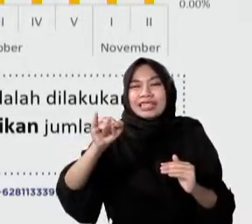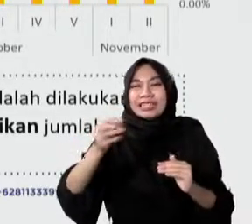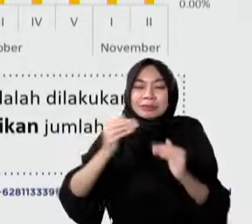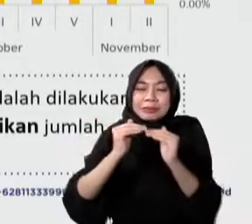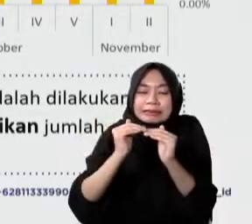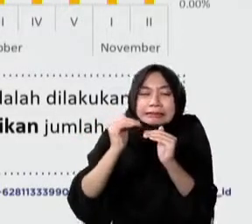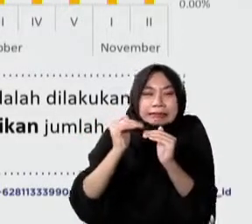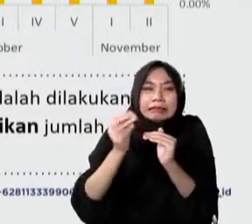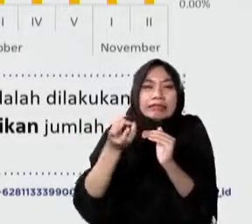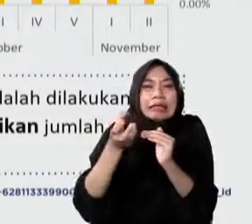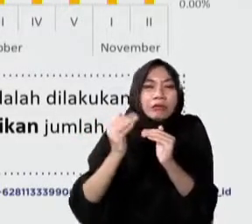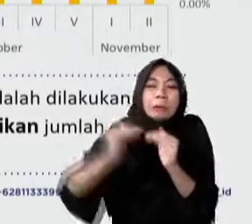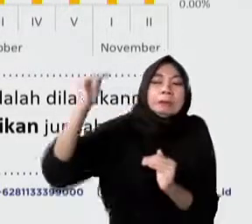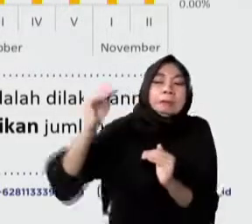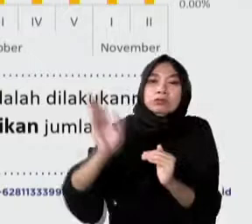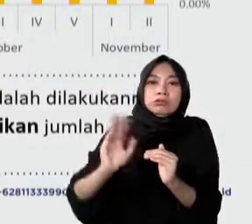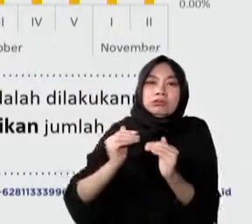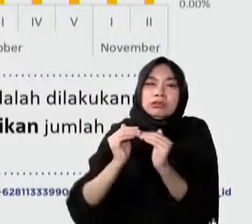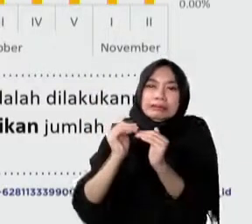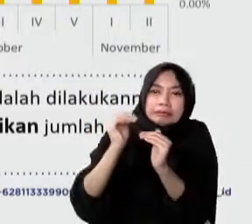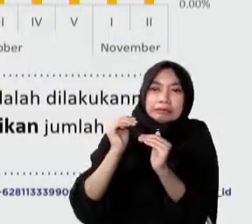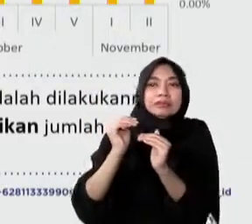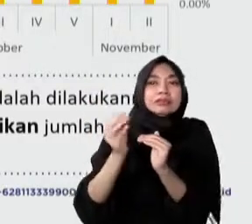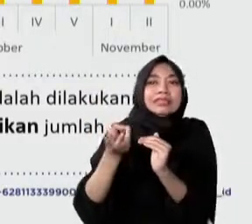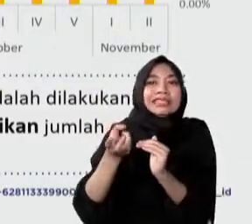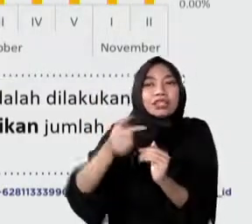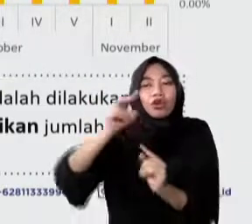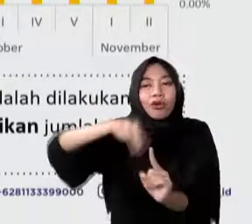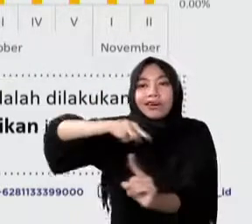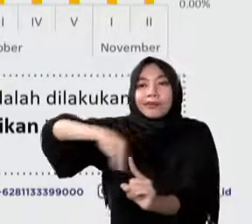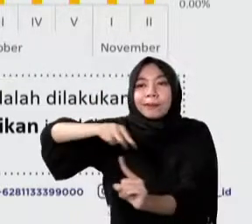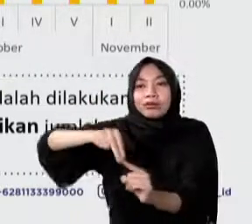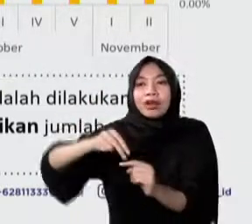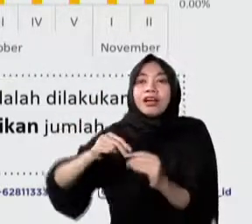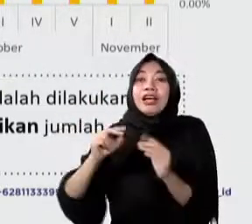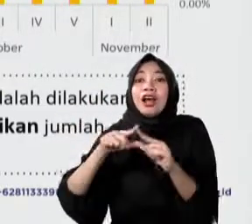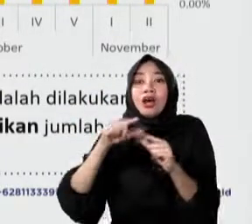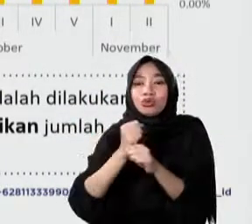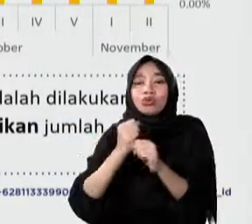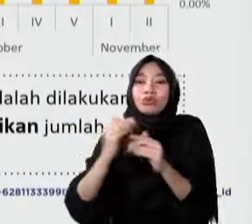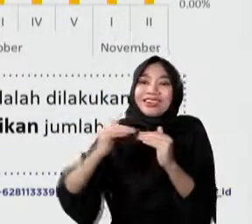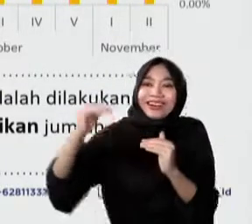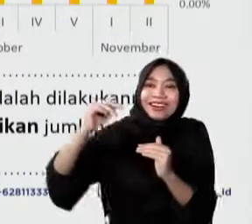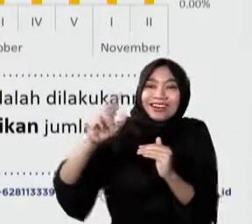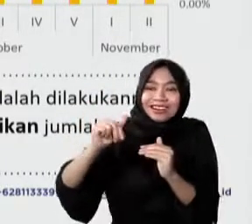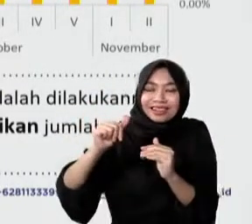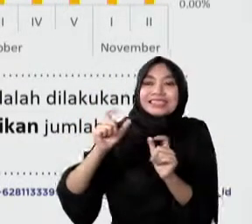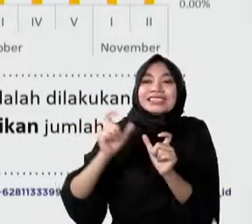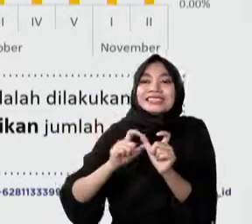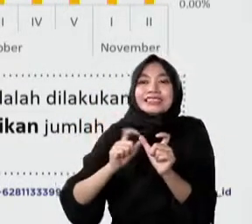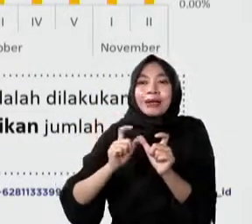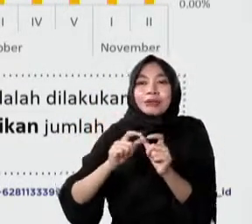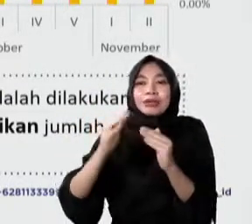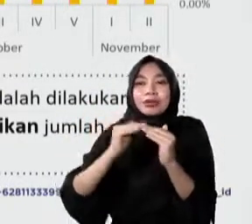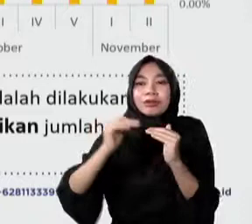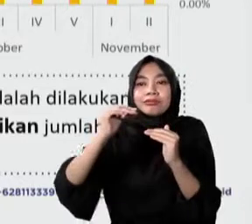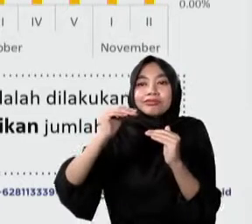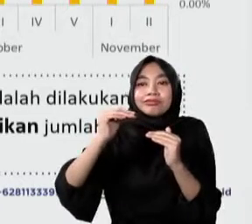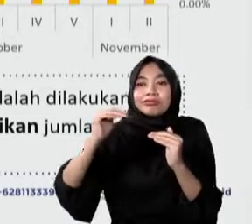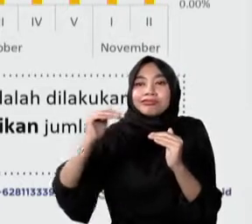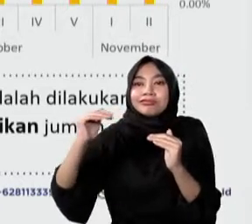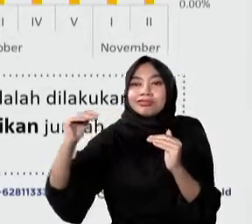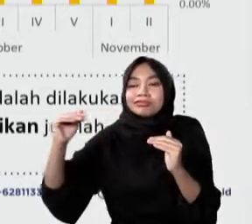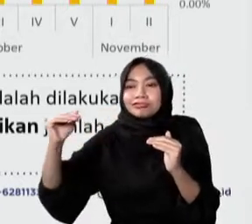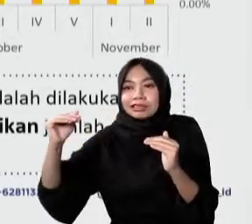tapi sedikit gitu, naiknya tidak terlalu tinggi. Kemudian bulan Agustus dia mulai naik kembali. Dan di bulan September ini mulai terlihat signifikan